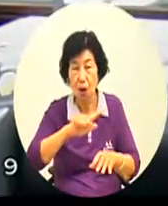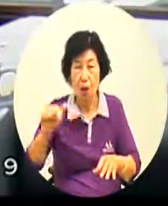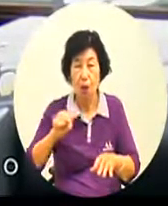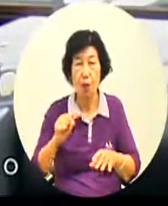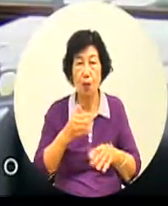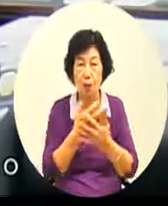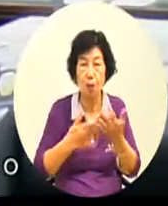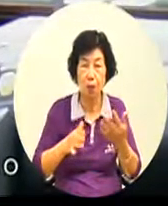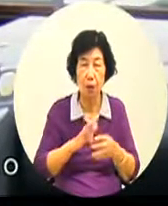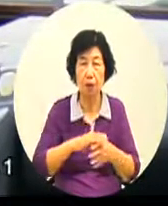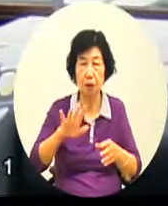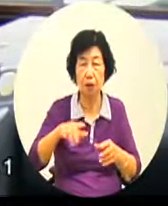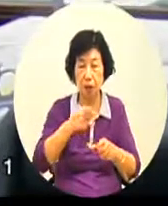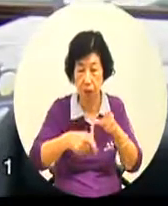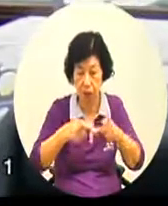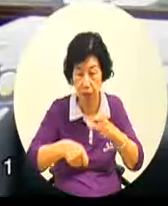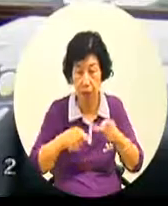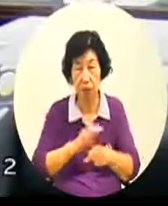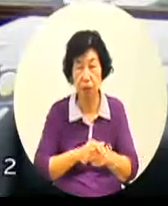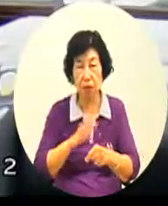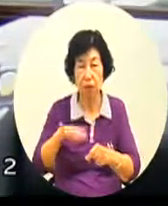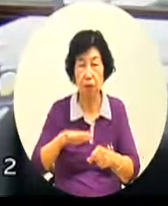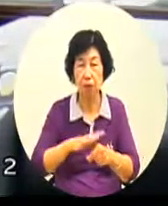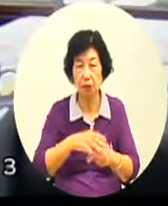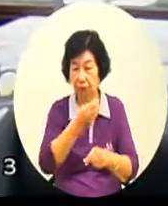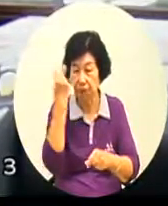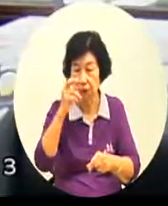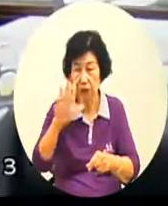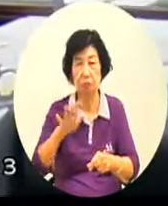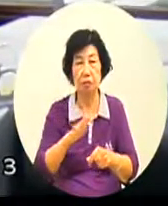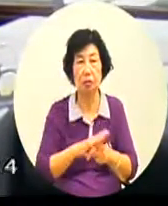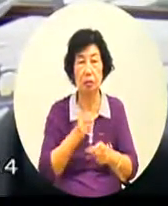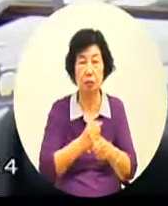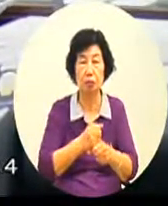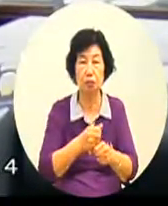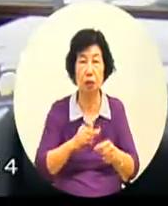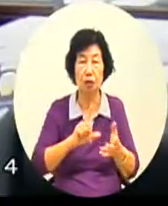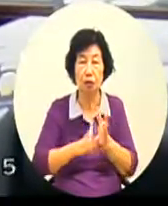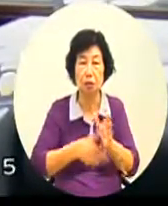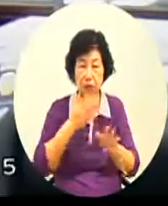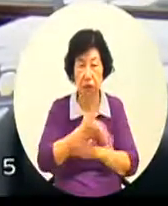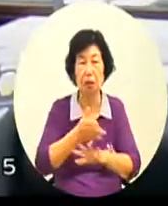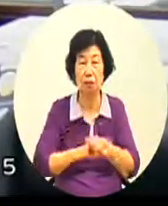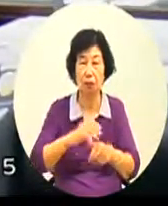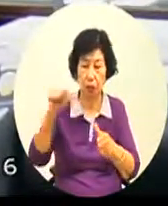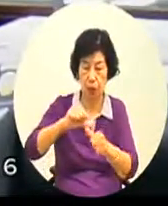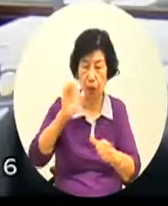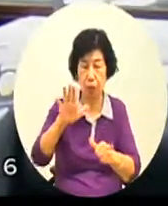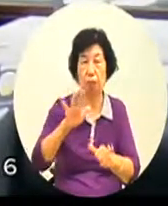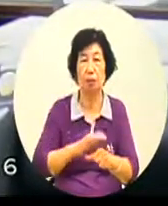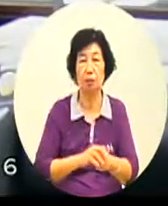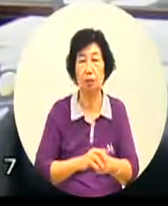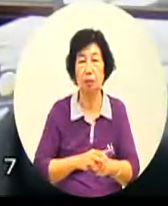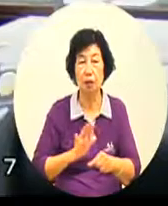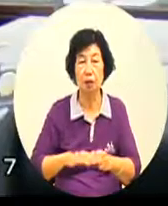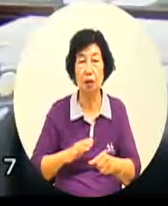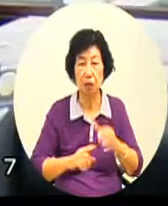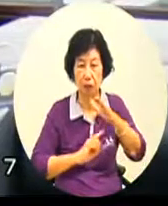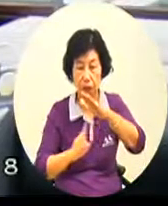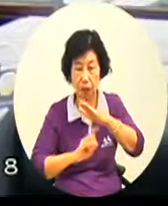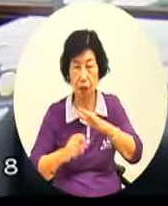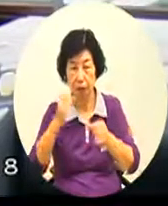以呢也针对这家公司也做出了开罚的动作。那包括就是说有很多的驾驶的部分，譬如说我们知道的国道驾驶，